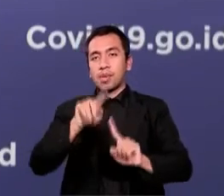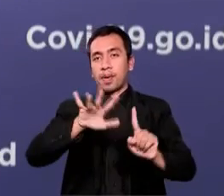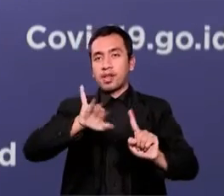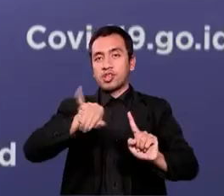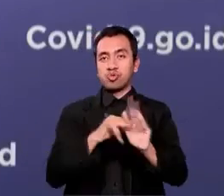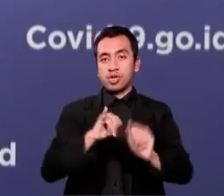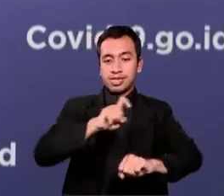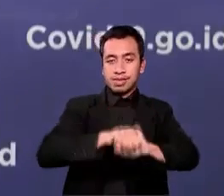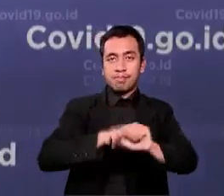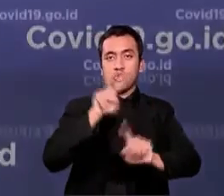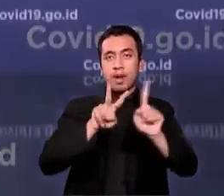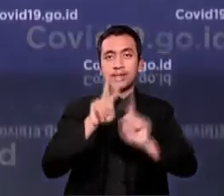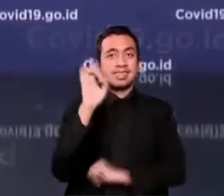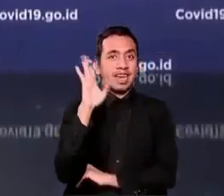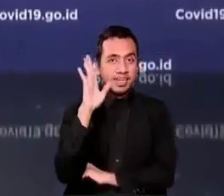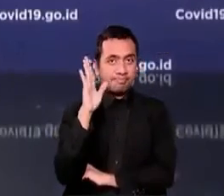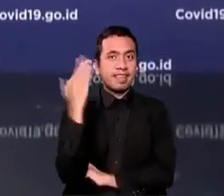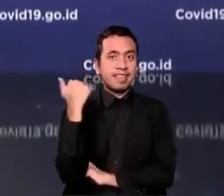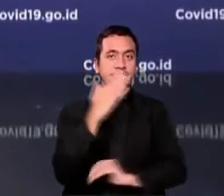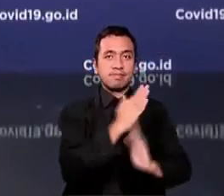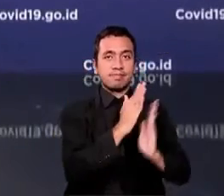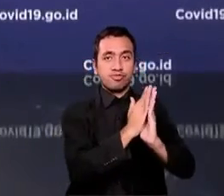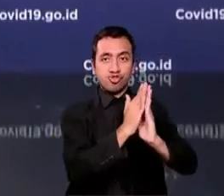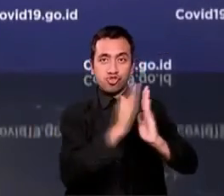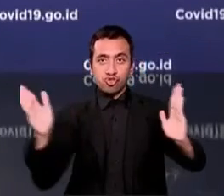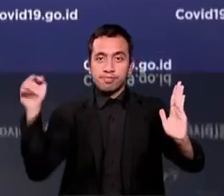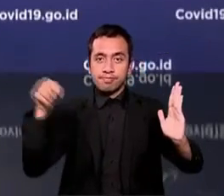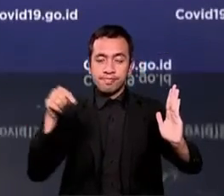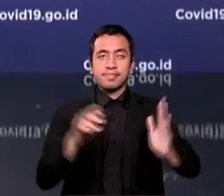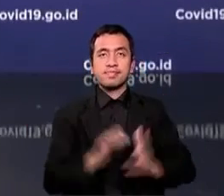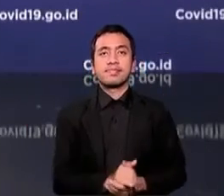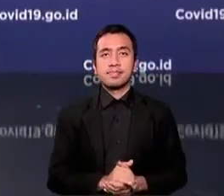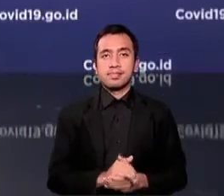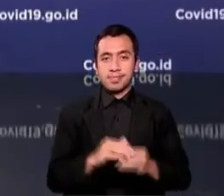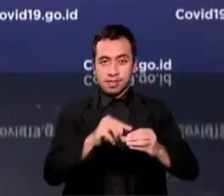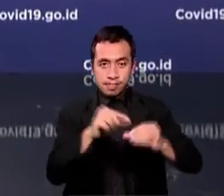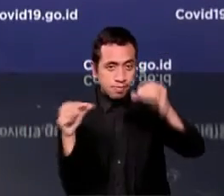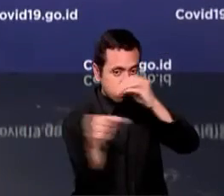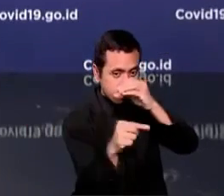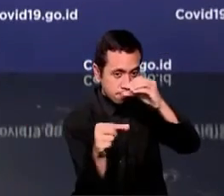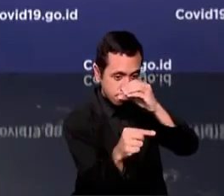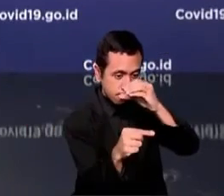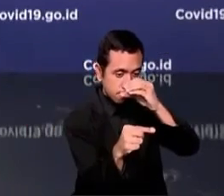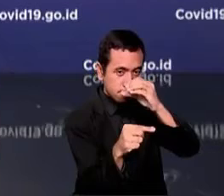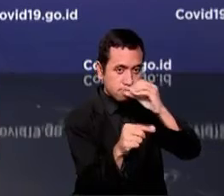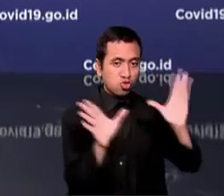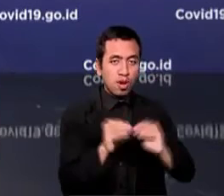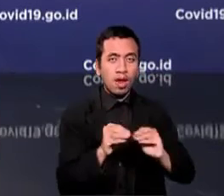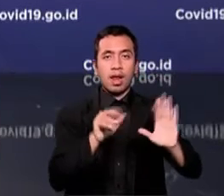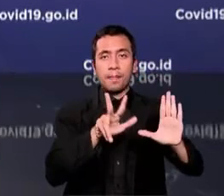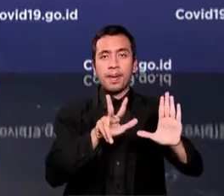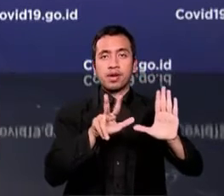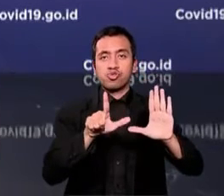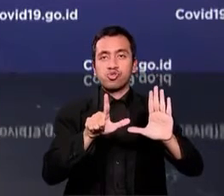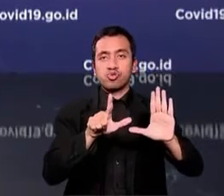15 Juni 12 00 kita telah melakukan pemeriksaan spesimen sebanyak